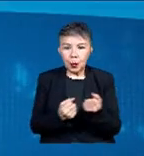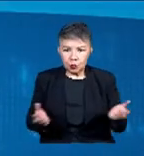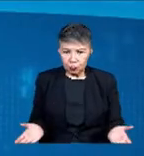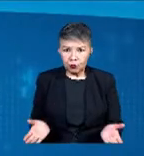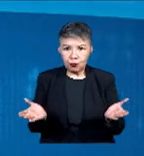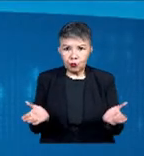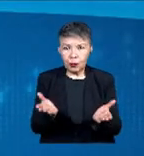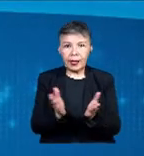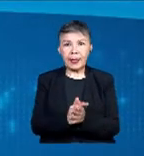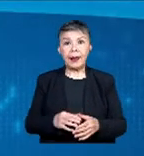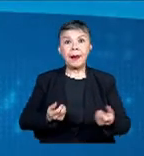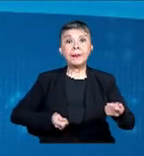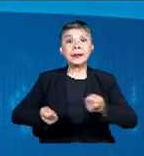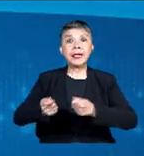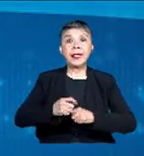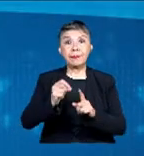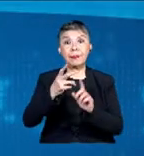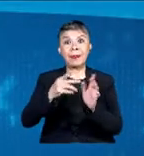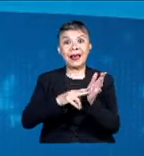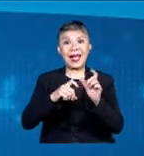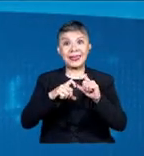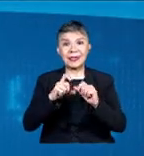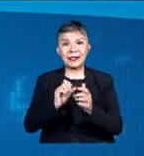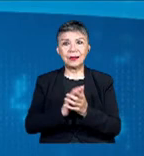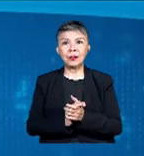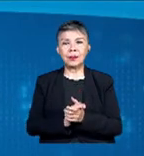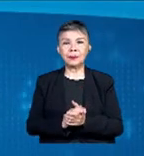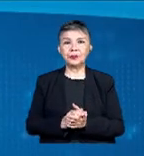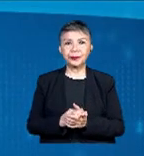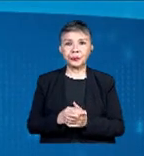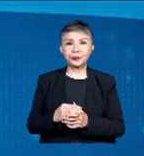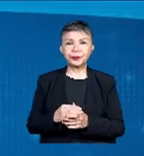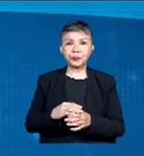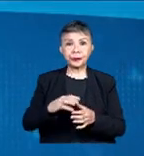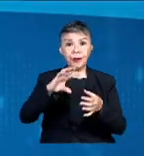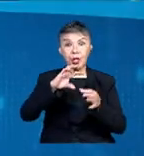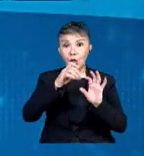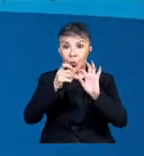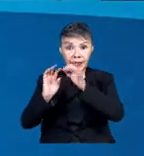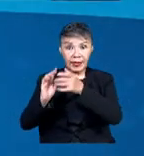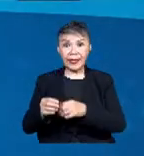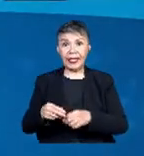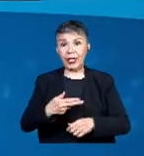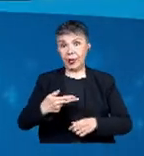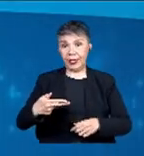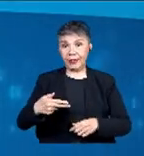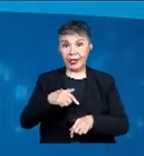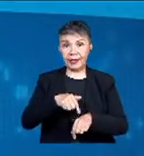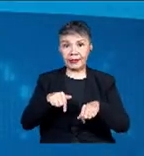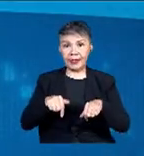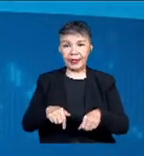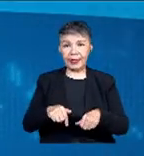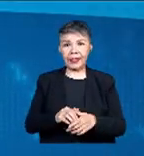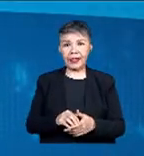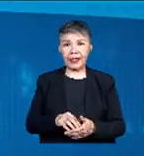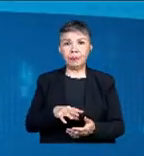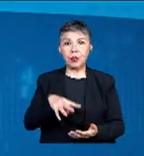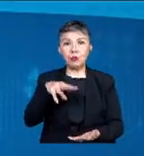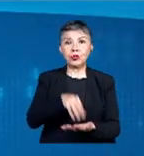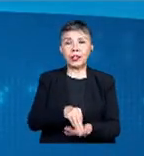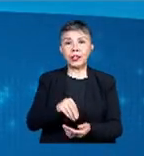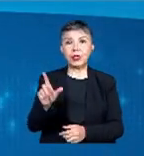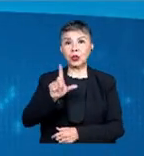dalam penyelenggaraan Peparnas ini, NPC sendiri, National Paralympic Committee Indonesia yang berada di berpusat di